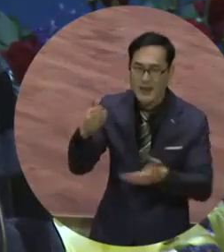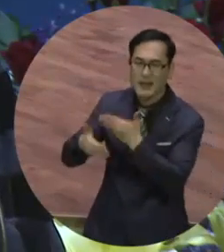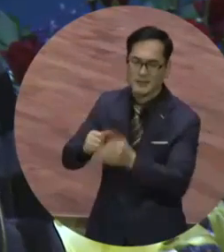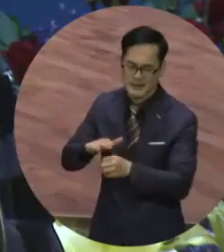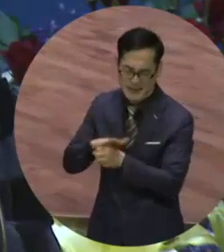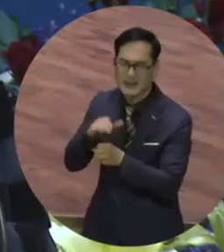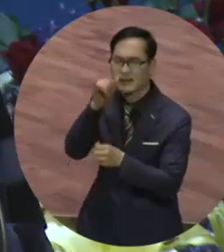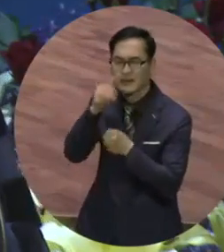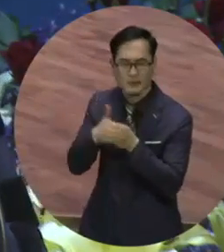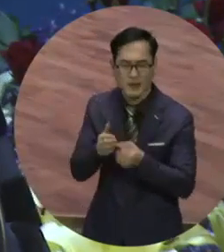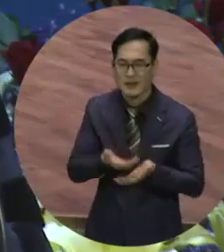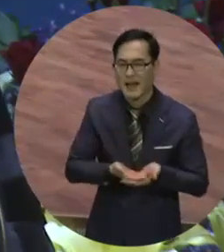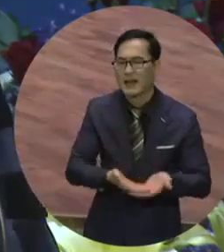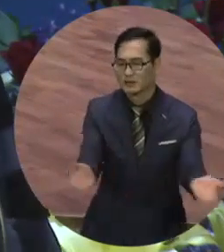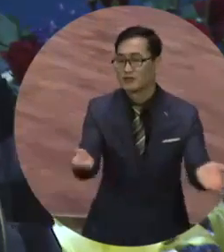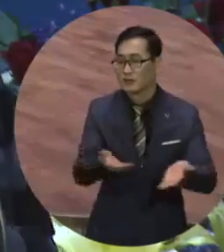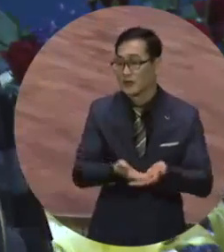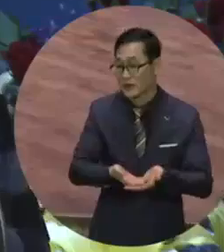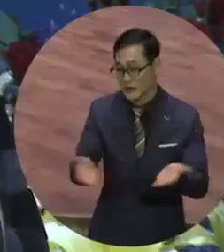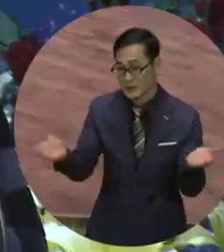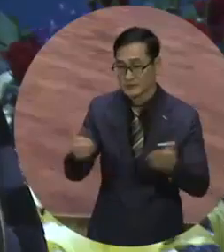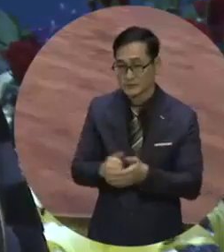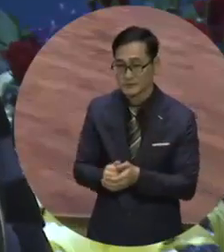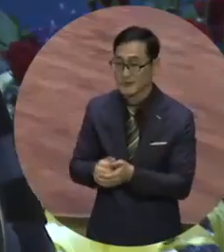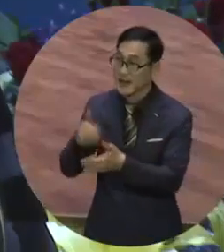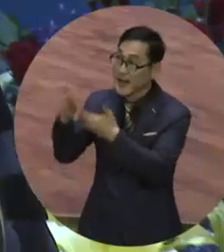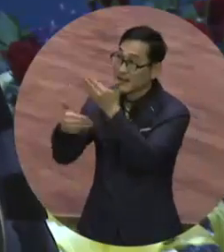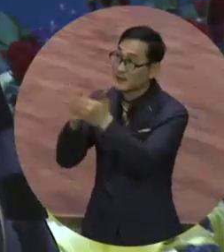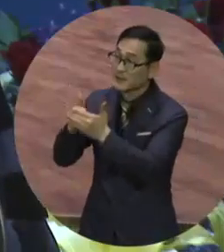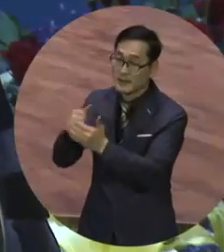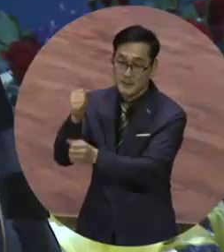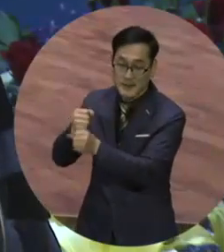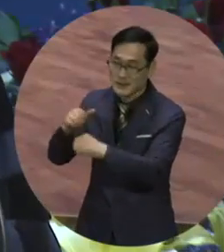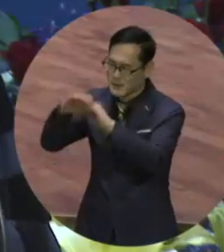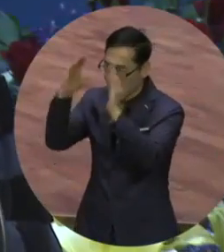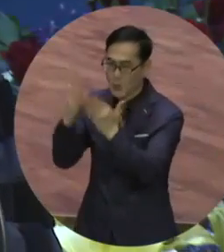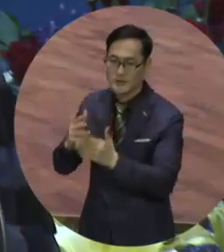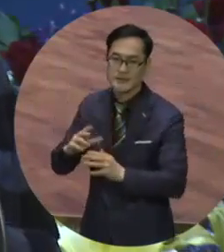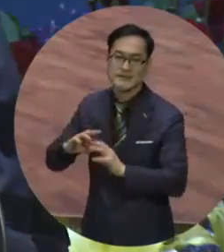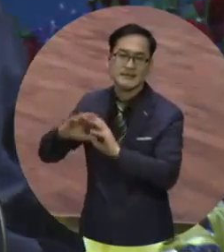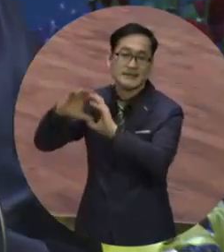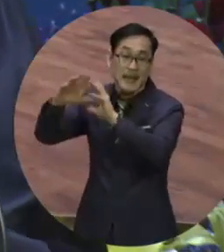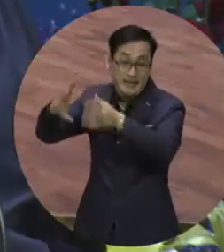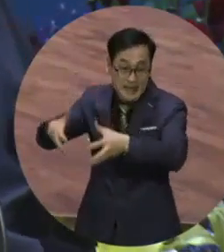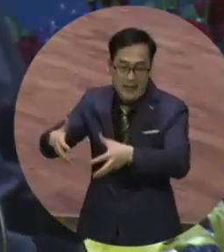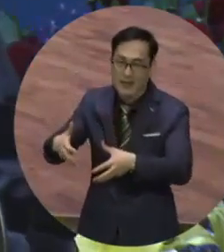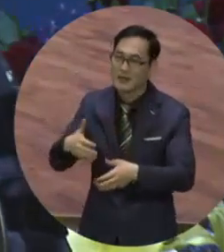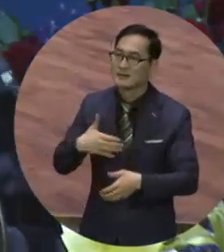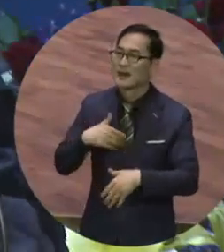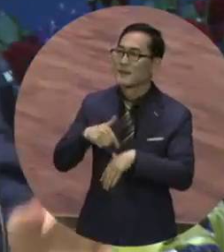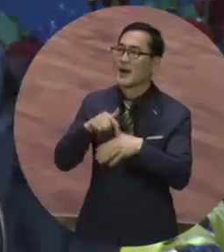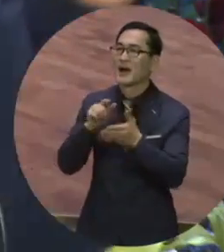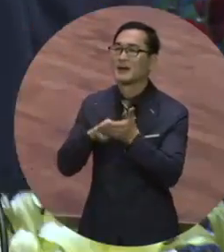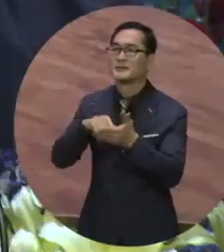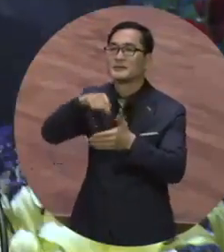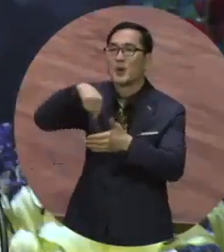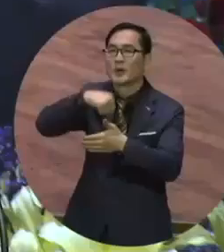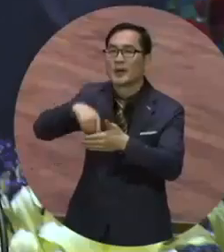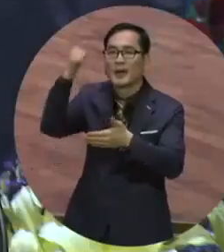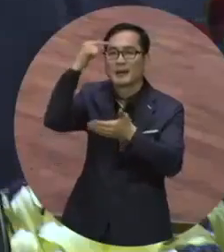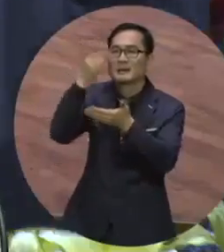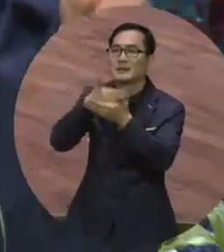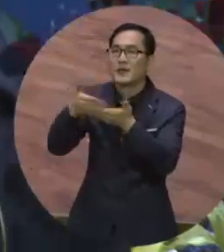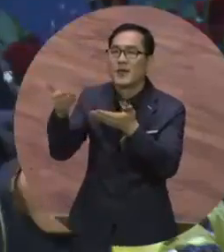하나님 지으신 모든 세계 내 마음 속에 그리워 볼 때 하늘의 별 울리 퍼이네 하늘의 별